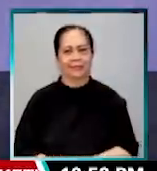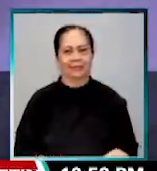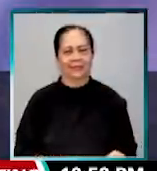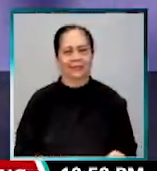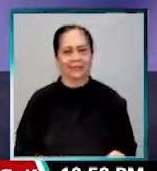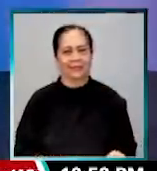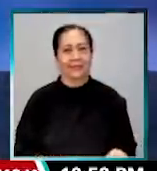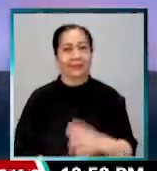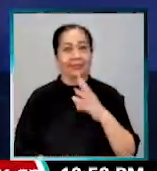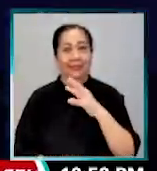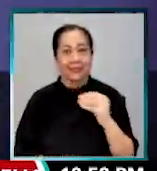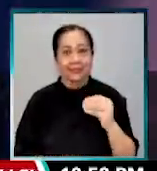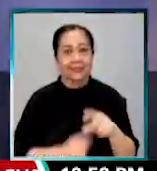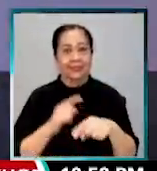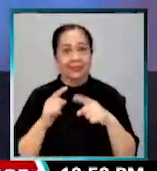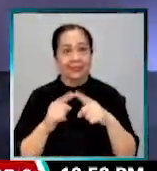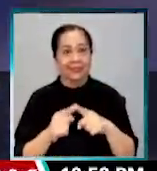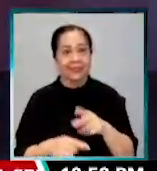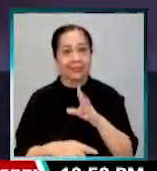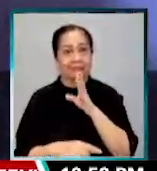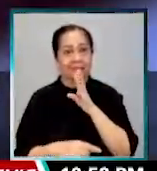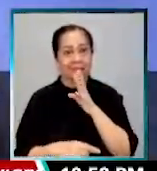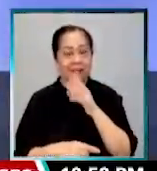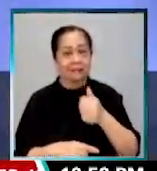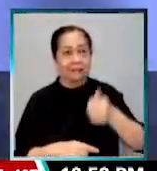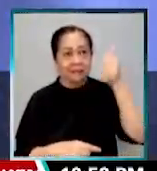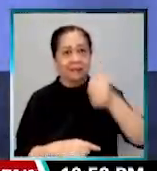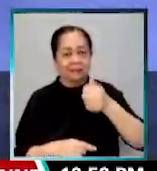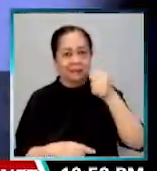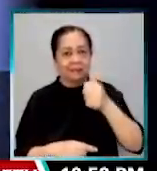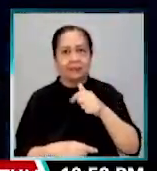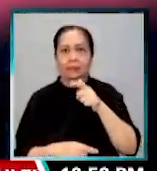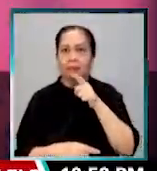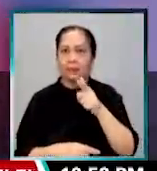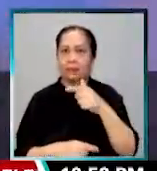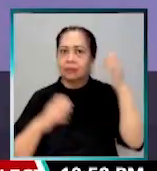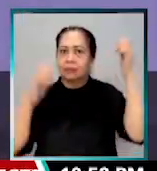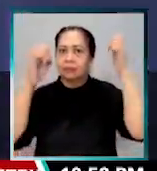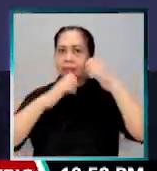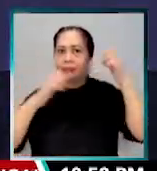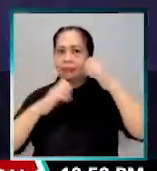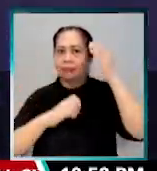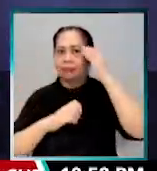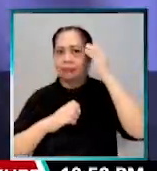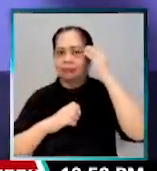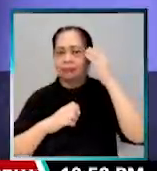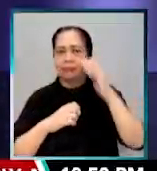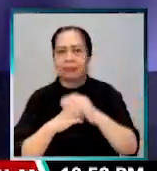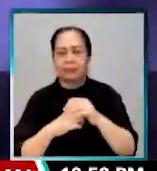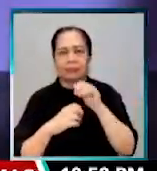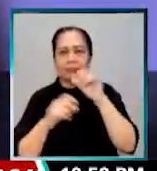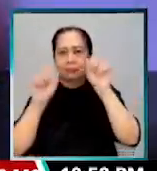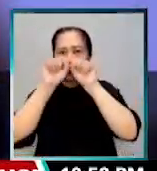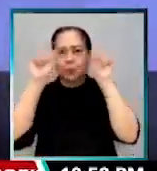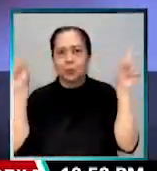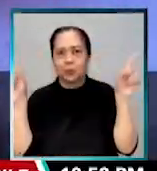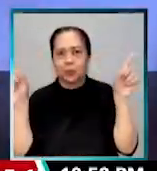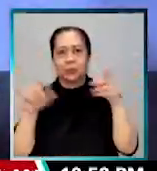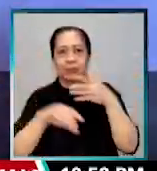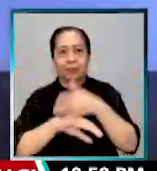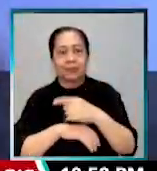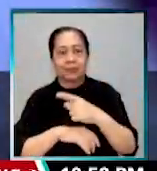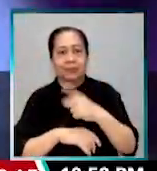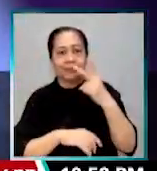At nang banggitin ang mga nanalo, mukhang ang expected na niya ito at hindi na nagula. Matapos ang kalahating